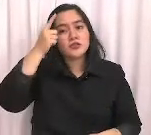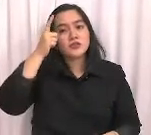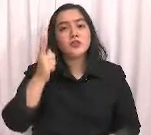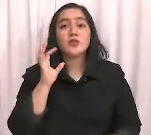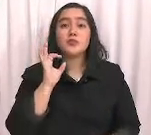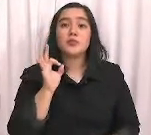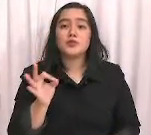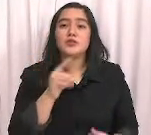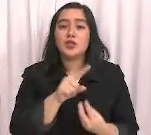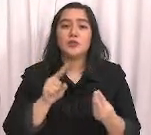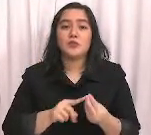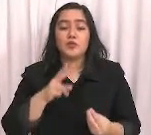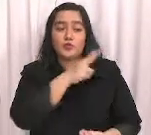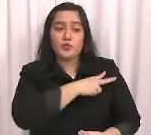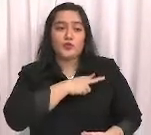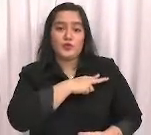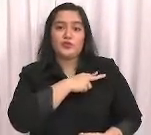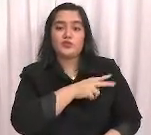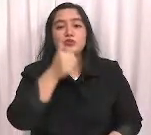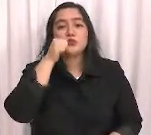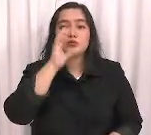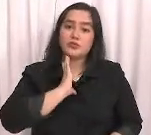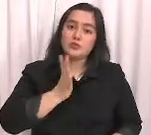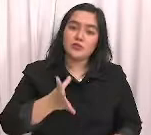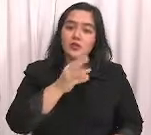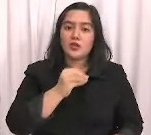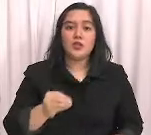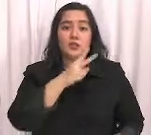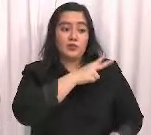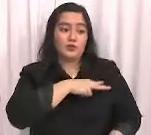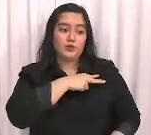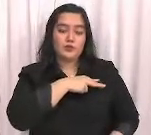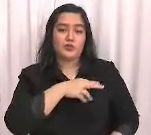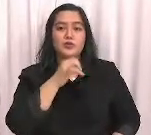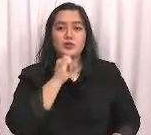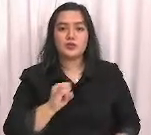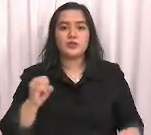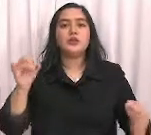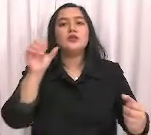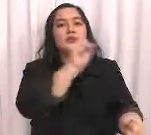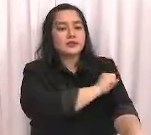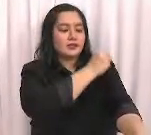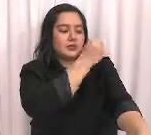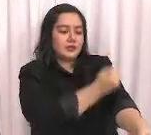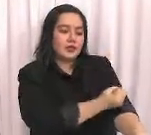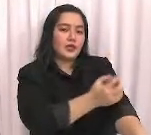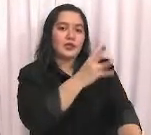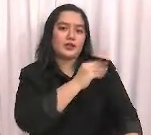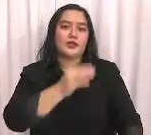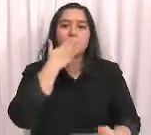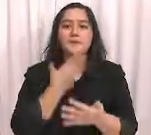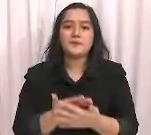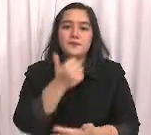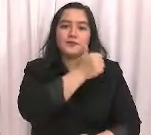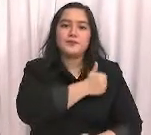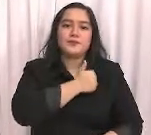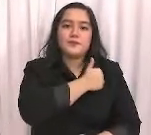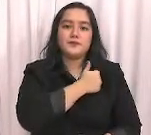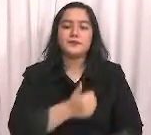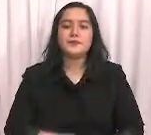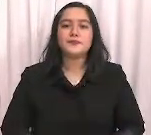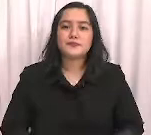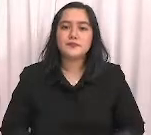exhibiting virtue. And virtue is strength and morality. Mm-hmm. Sinabi ni Pastor na doon na